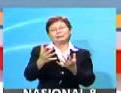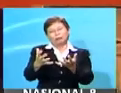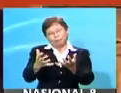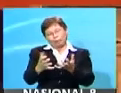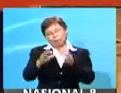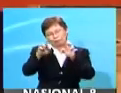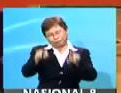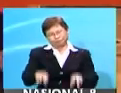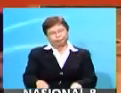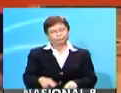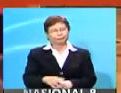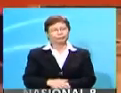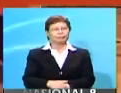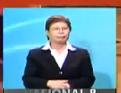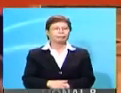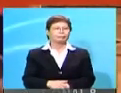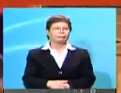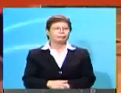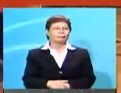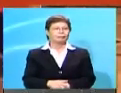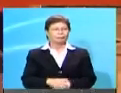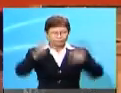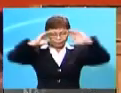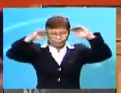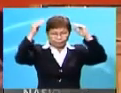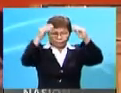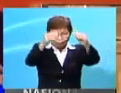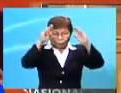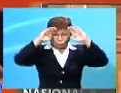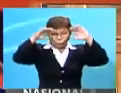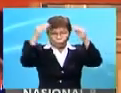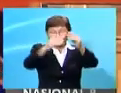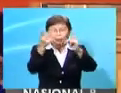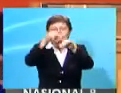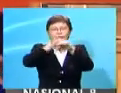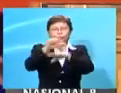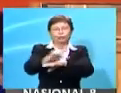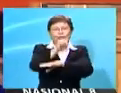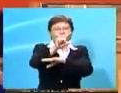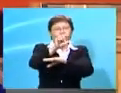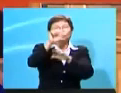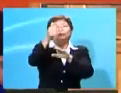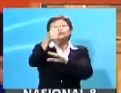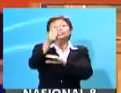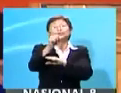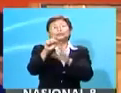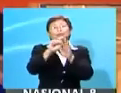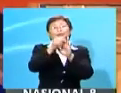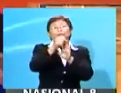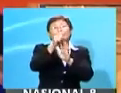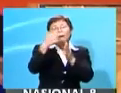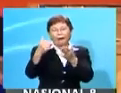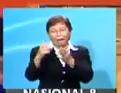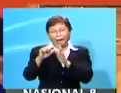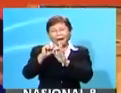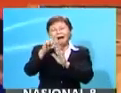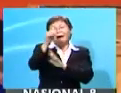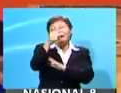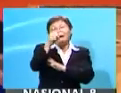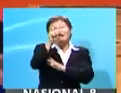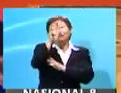rakyatolio ini ialah menjuruskan kepada soalan menggunakan sumber asli dengan sebaik mungkin makna sustainable